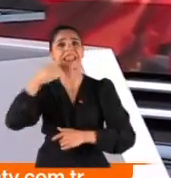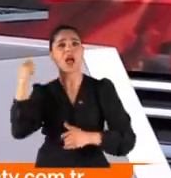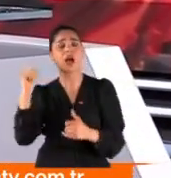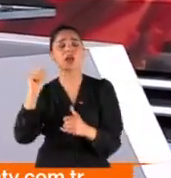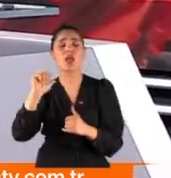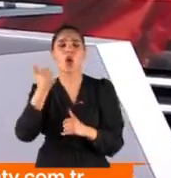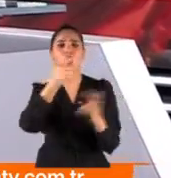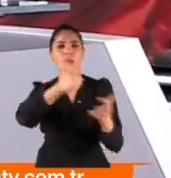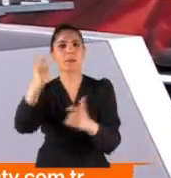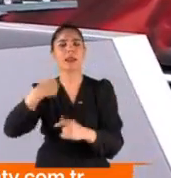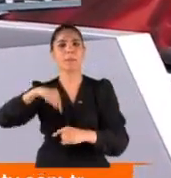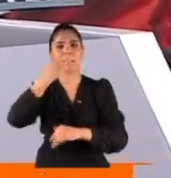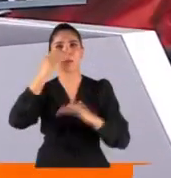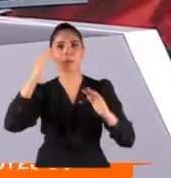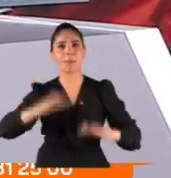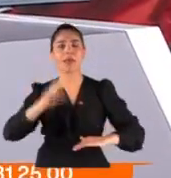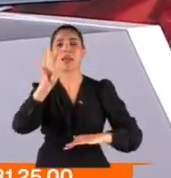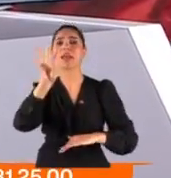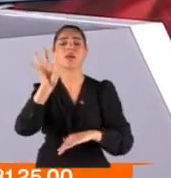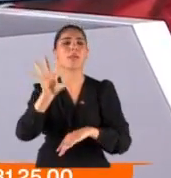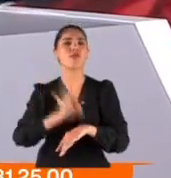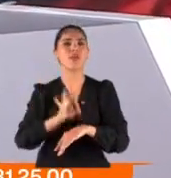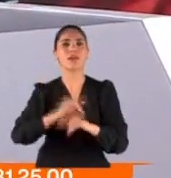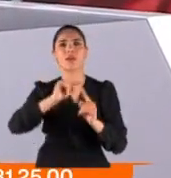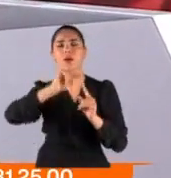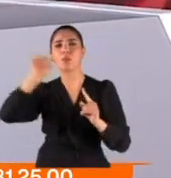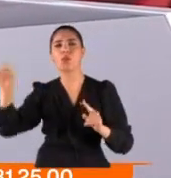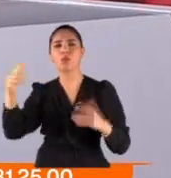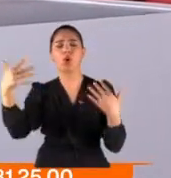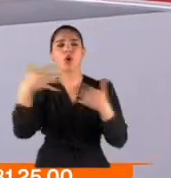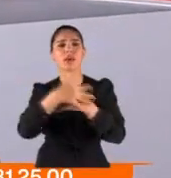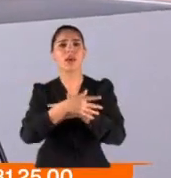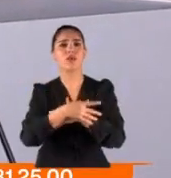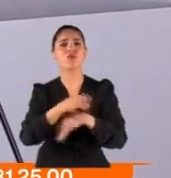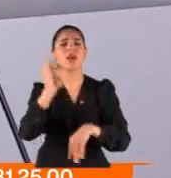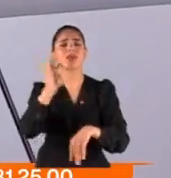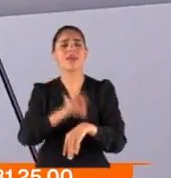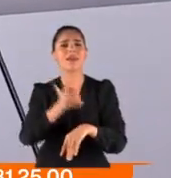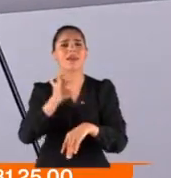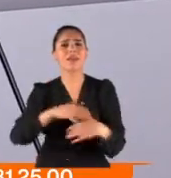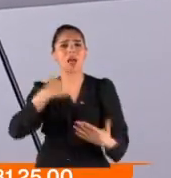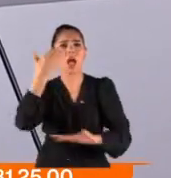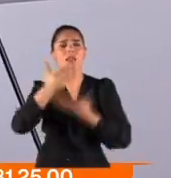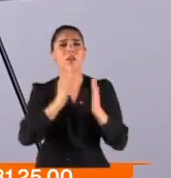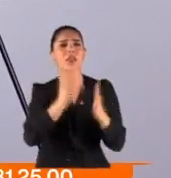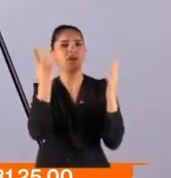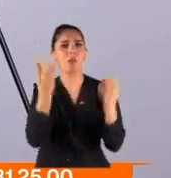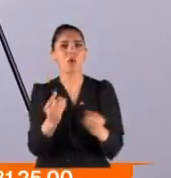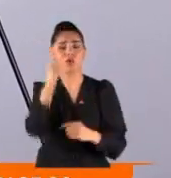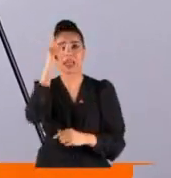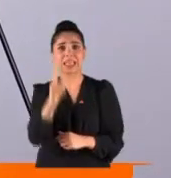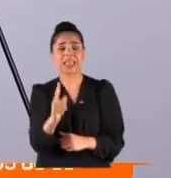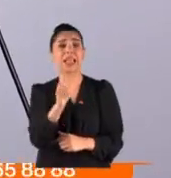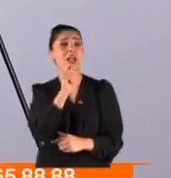yazıldığı duraklarda bizleri bekliyor. 45 dakika boyunca o kara geceyi an be an anlatmaya devam edeceğiz. Ve